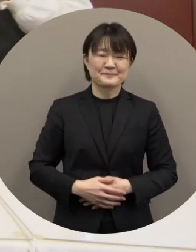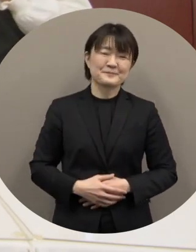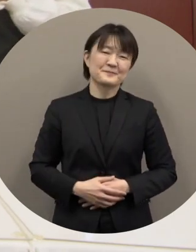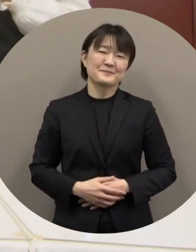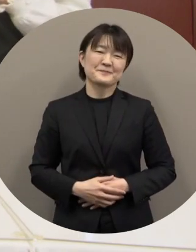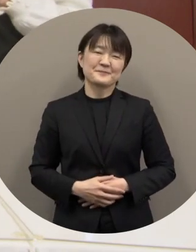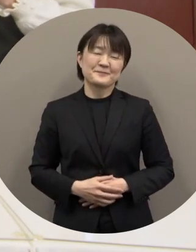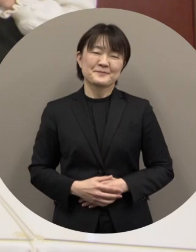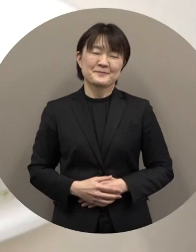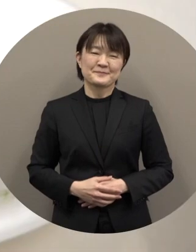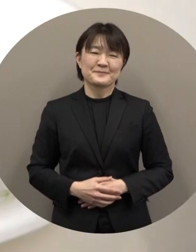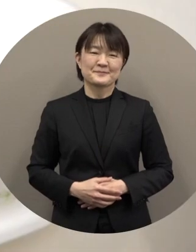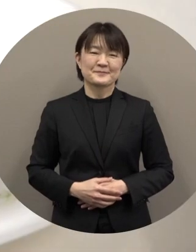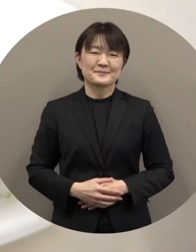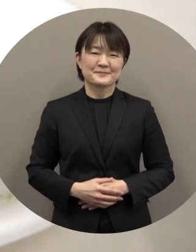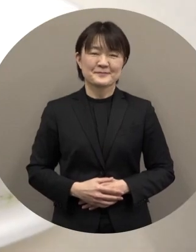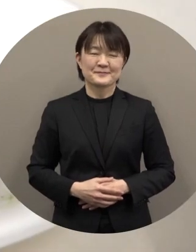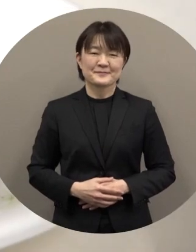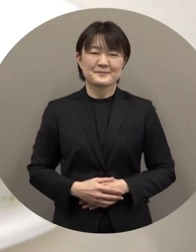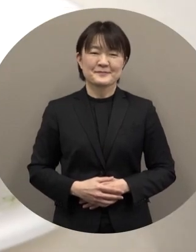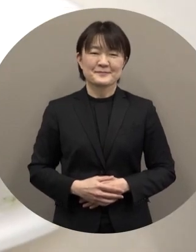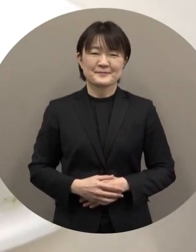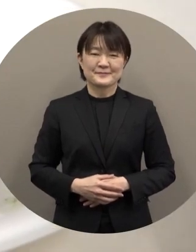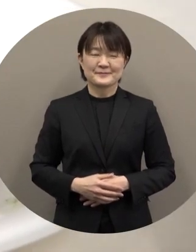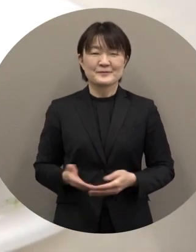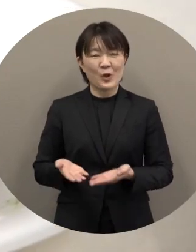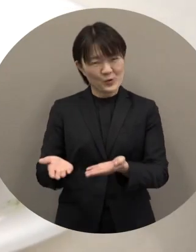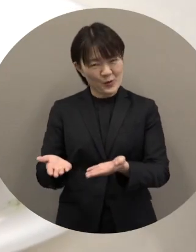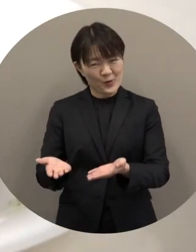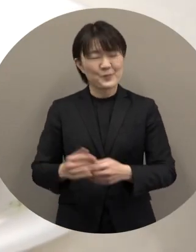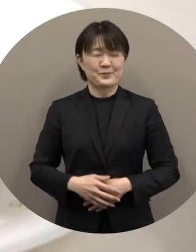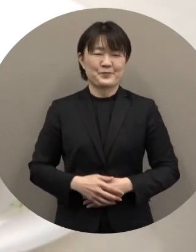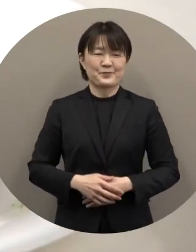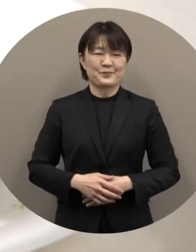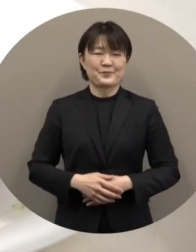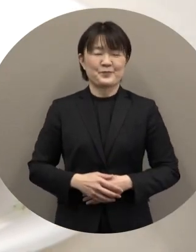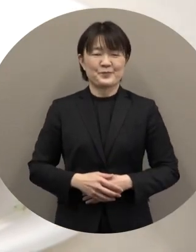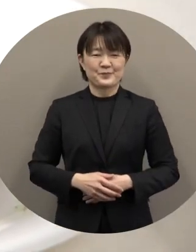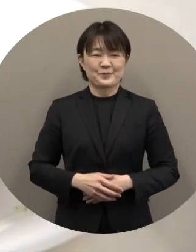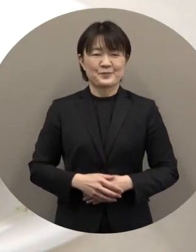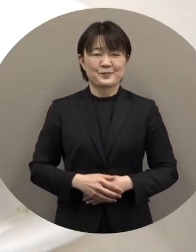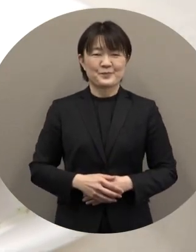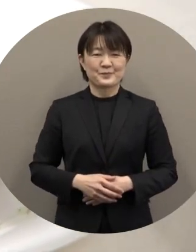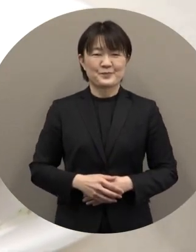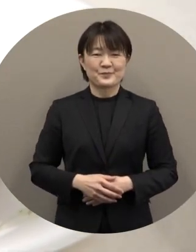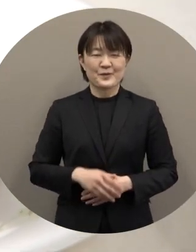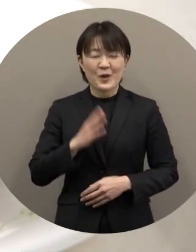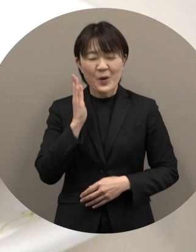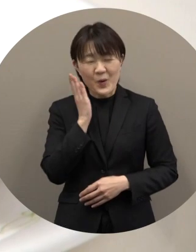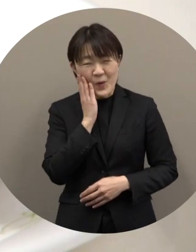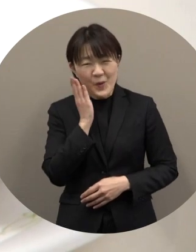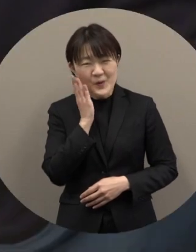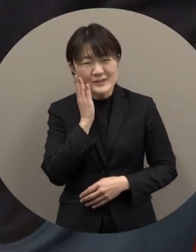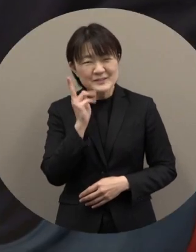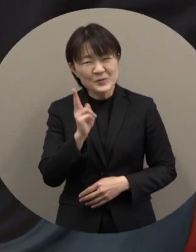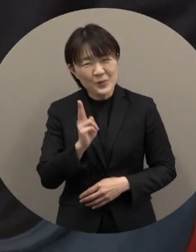最高。 よろしいですか？ はい、どうぞどうぞ。 ではいただきます。 はい、 うわ美味しそ